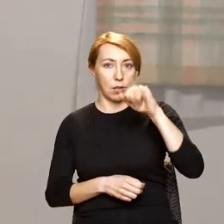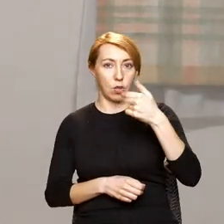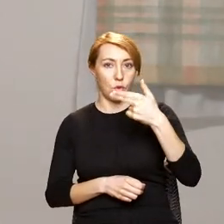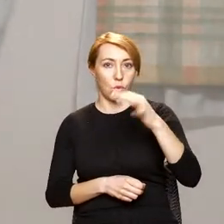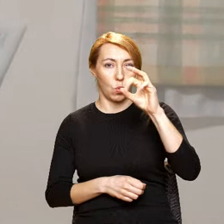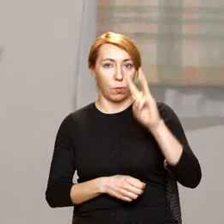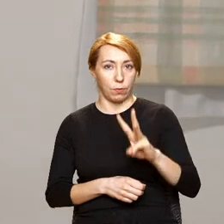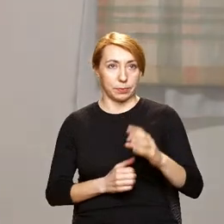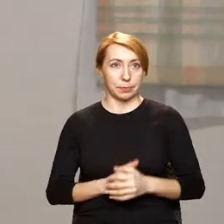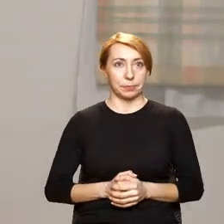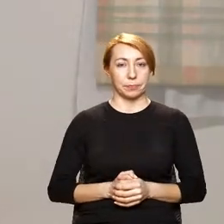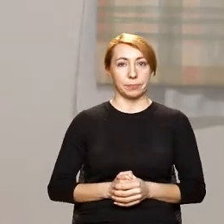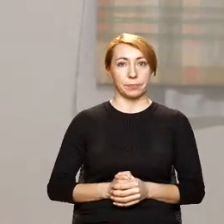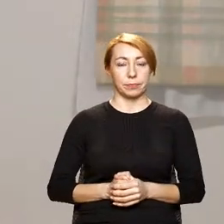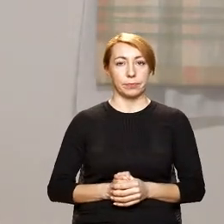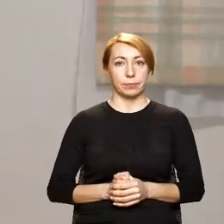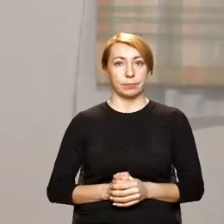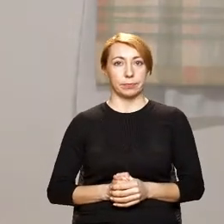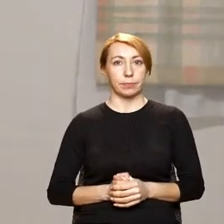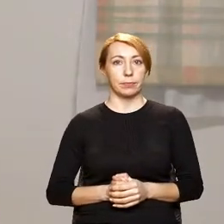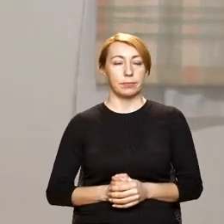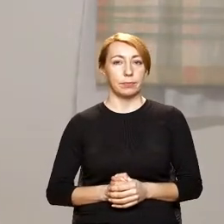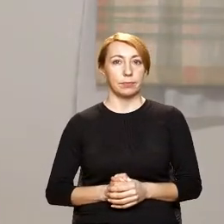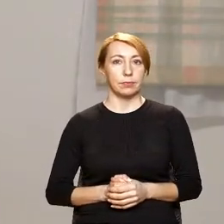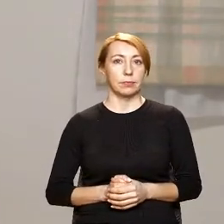とても嬉しく思います。